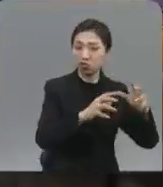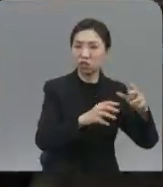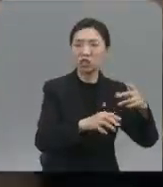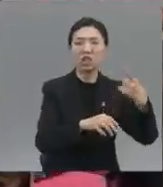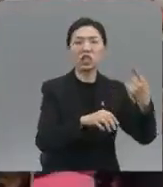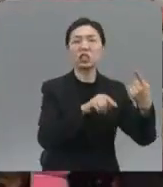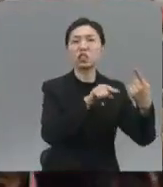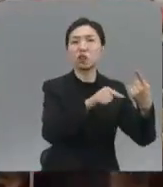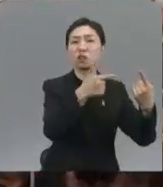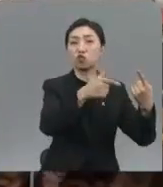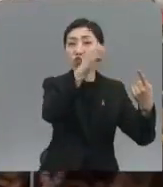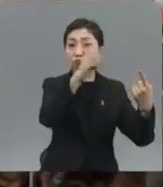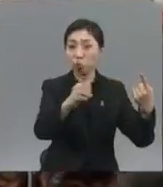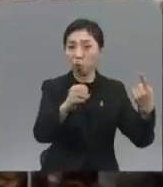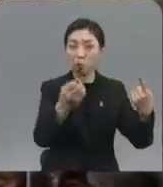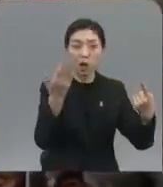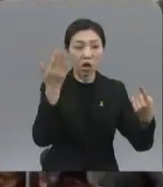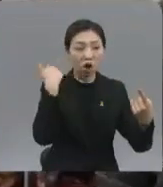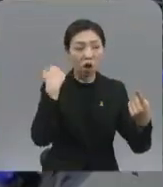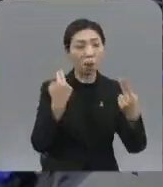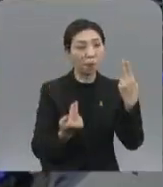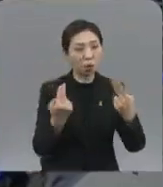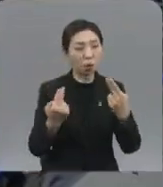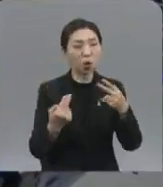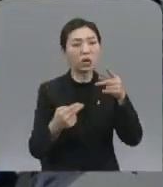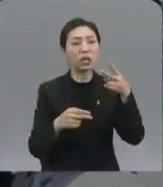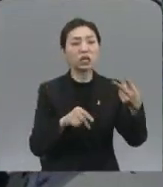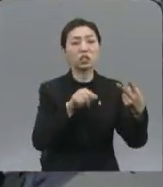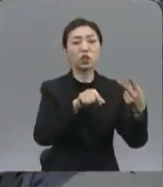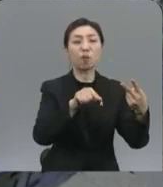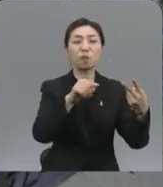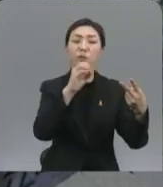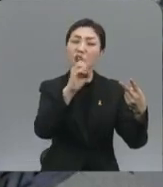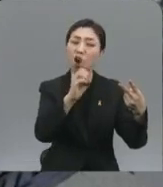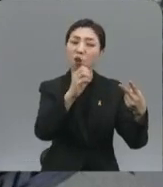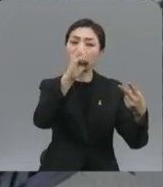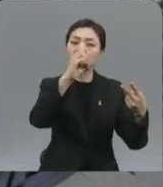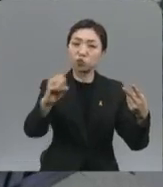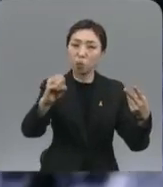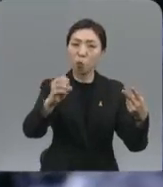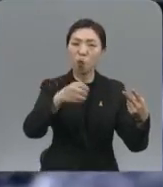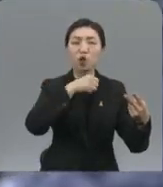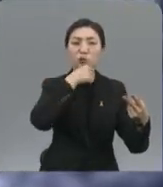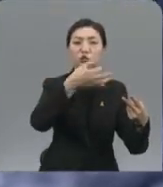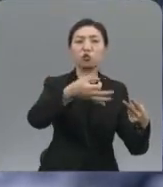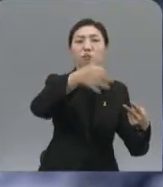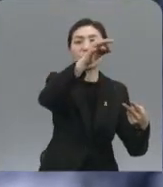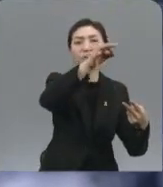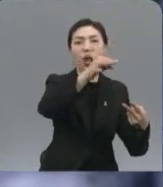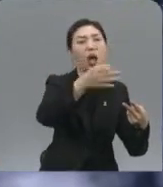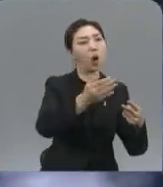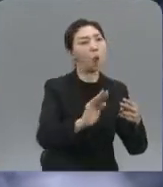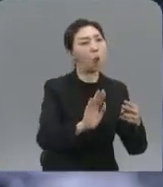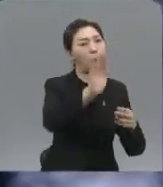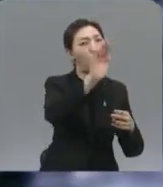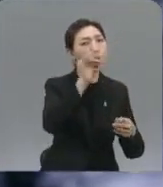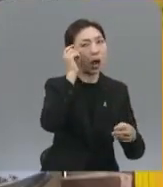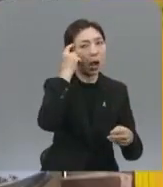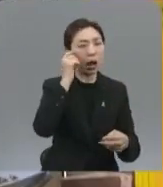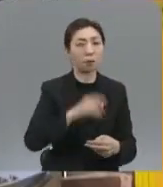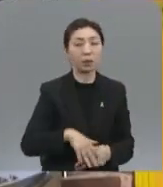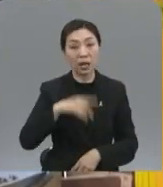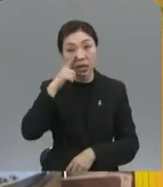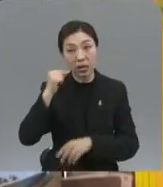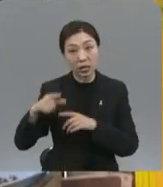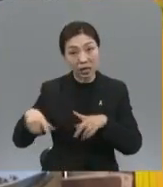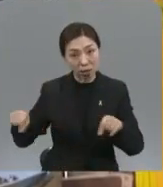points en ce qui concerne le Royaume-Uni et l'Allemagne la misère une croissance négative de respectivement 0, 3 et 0,1%